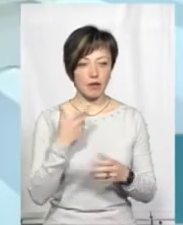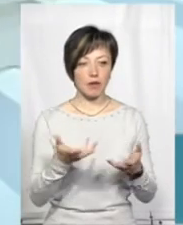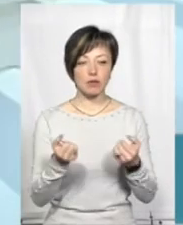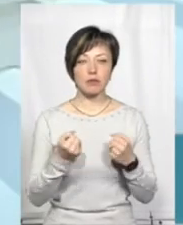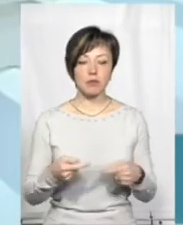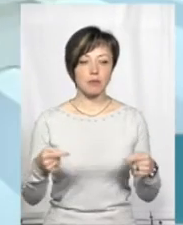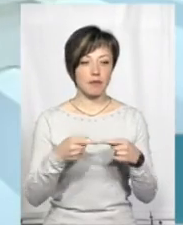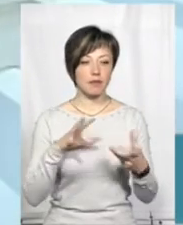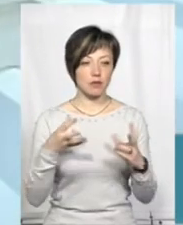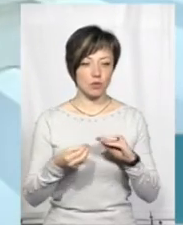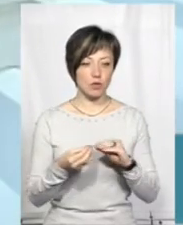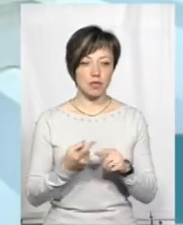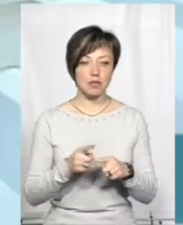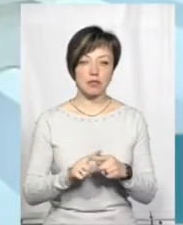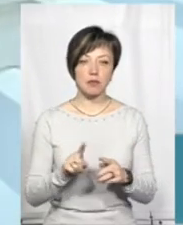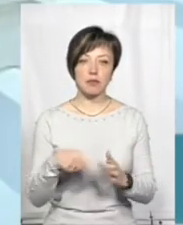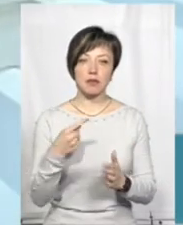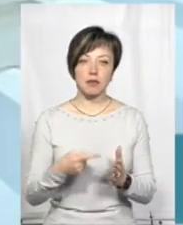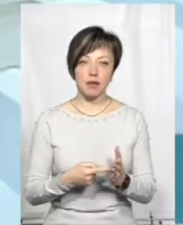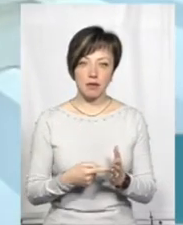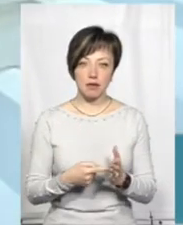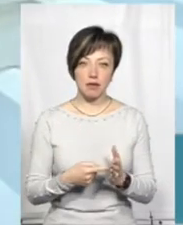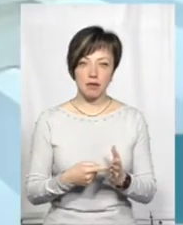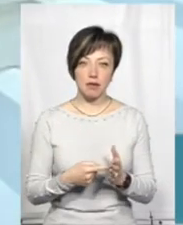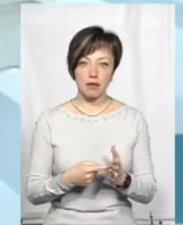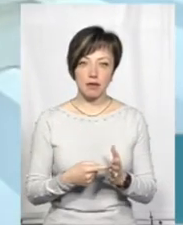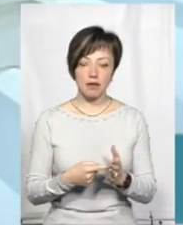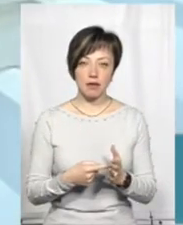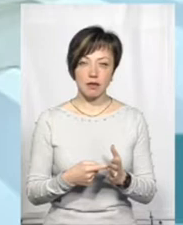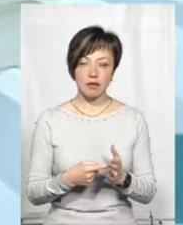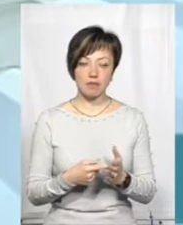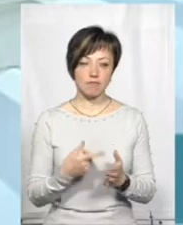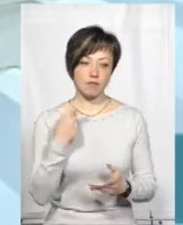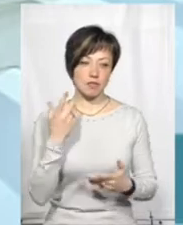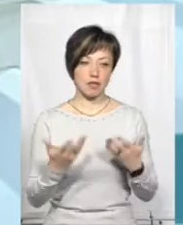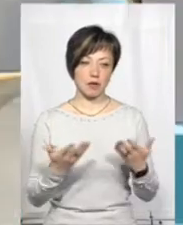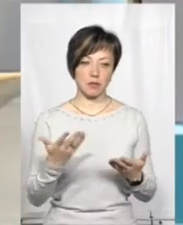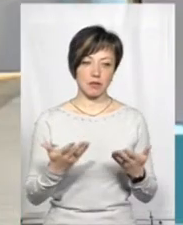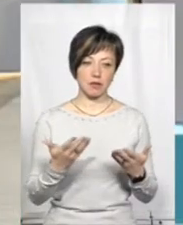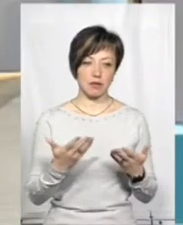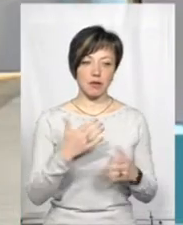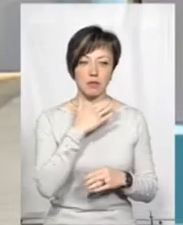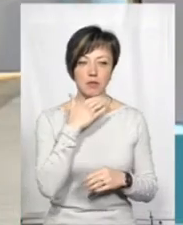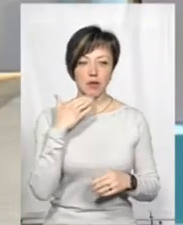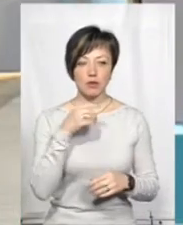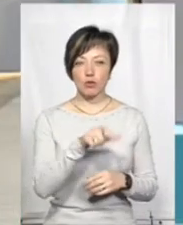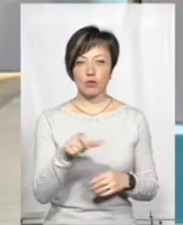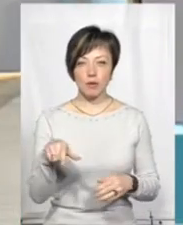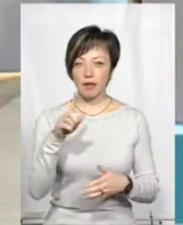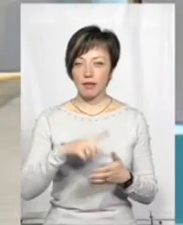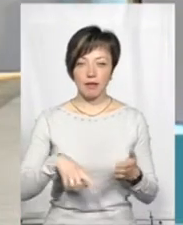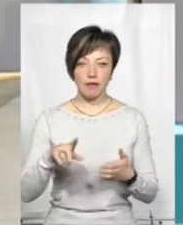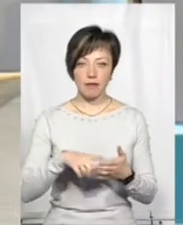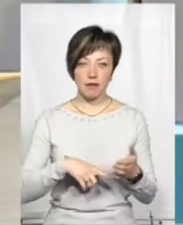отримуються певні результати. Це питання в, скажімо так, ну, в скептиках. Тому що багато людей, знаєте, вони не